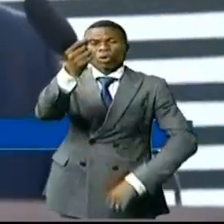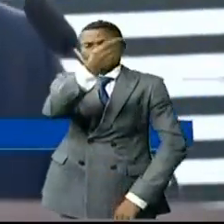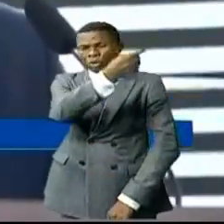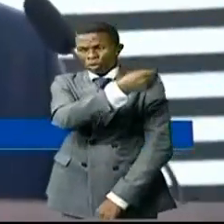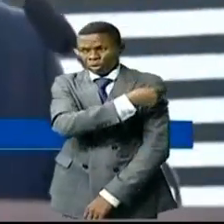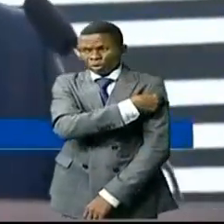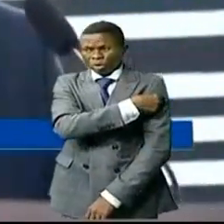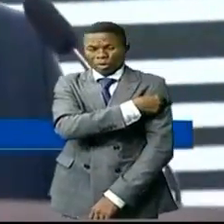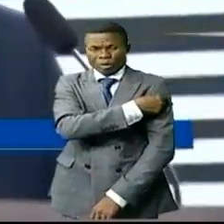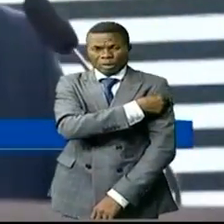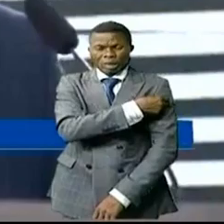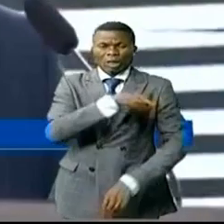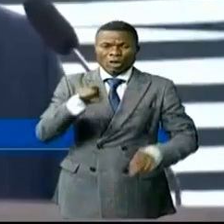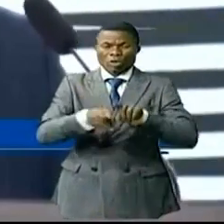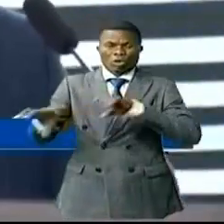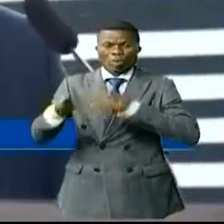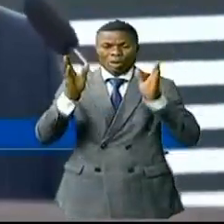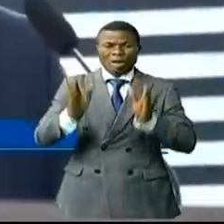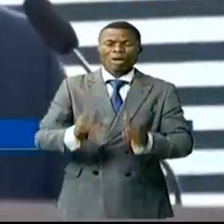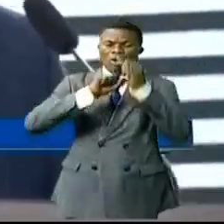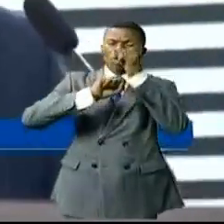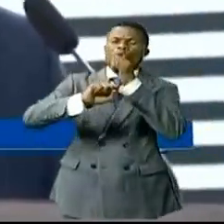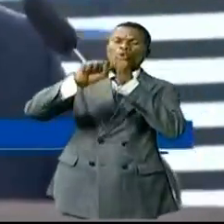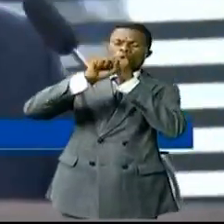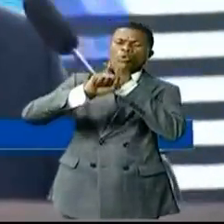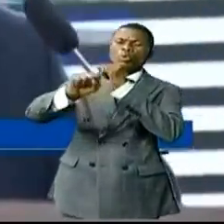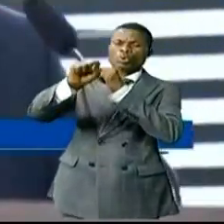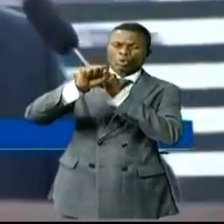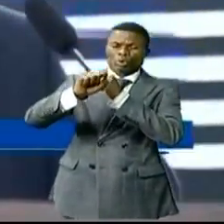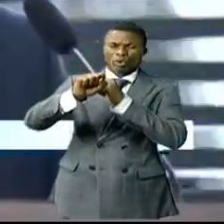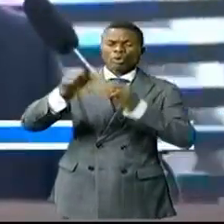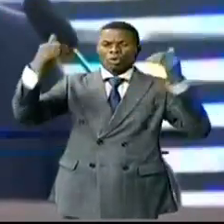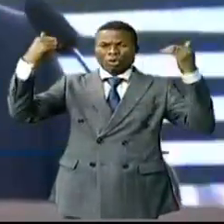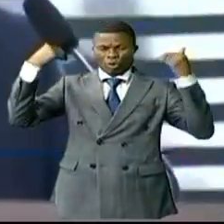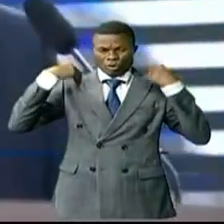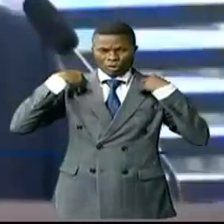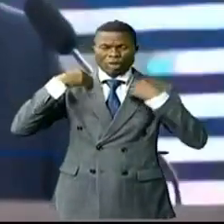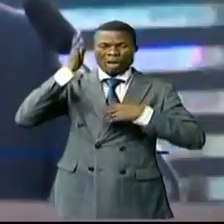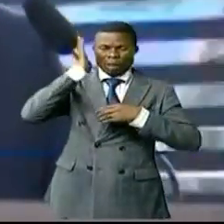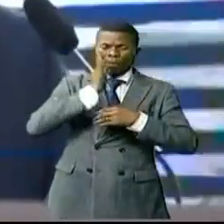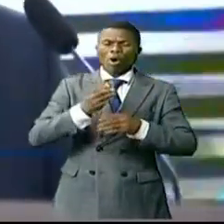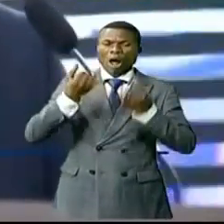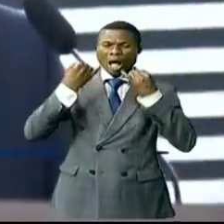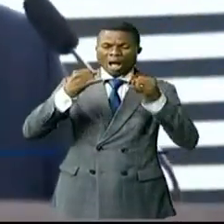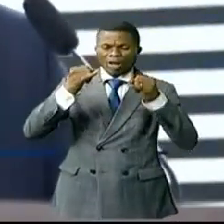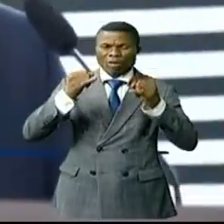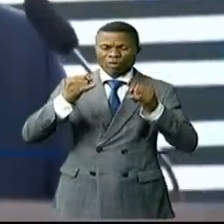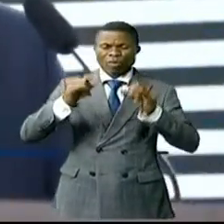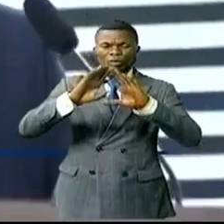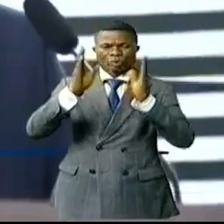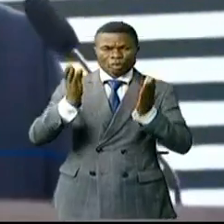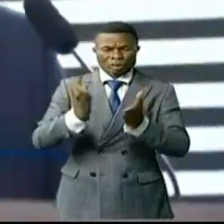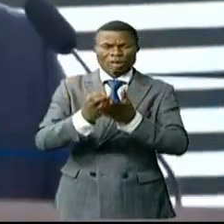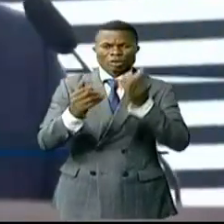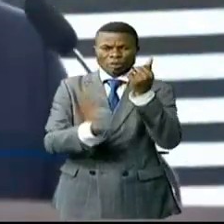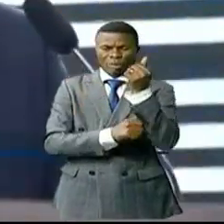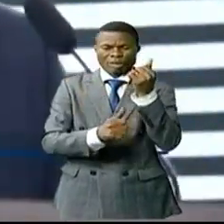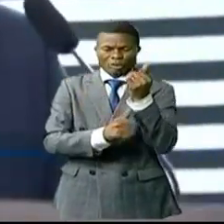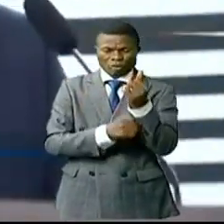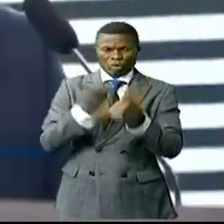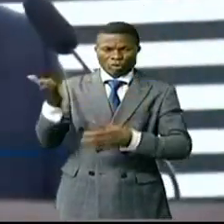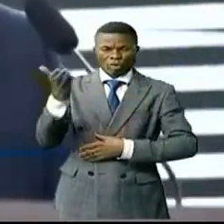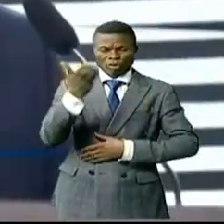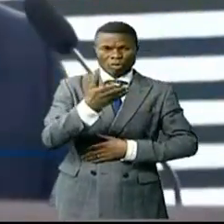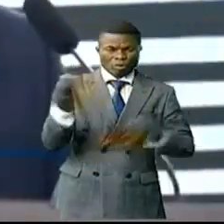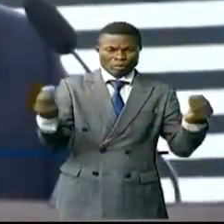en tant qu'acteur de la sensibilisation et vecteur de la bonne information auprès de vos juridictions respectives, afin